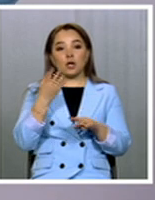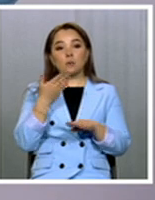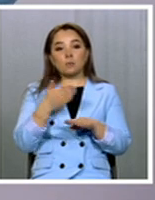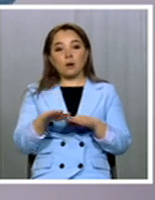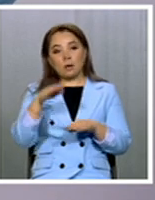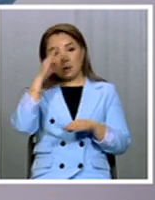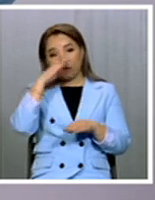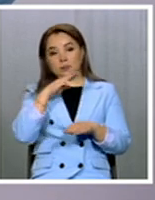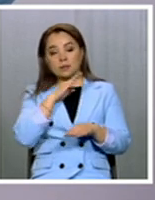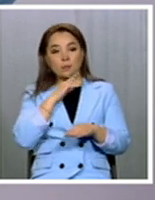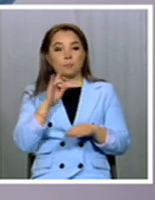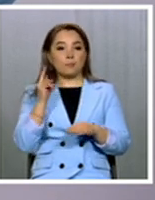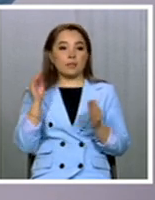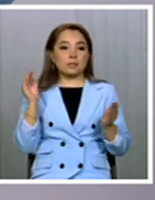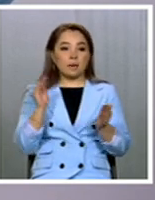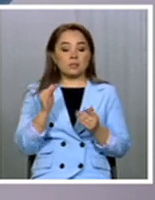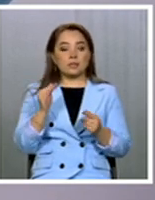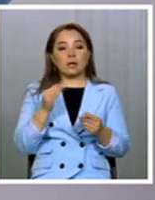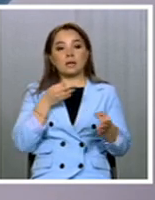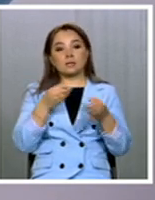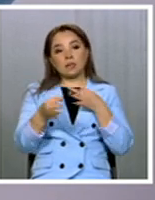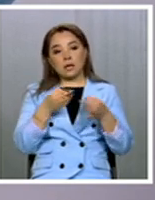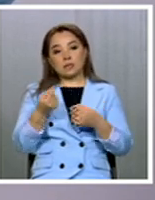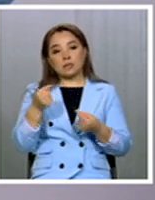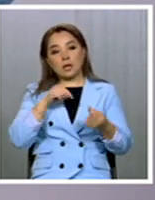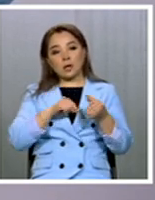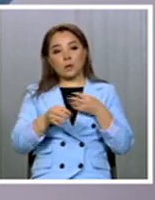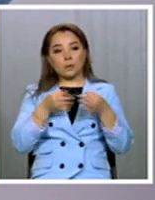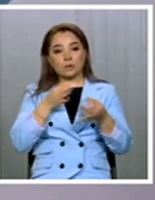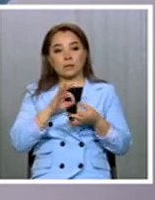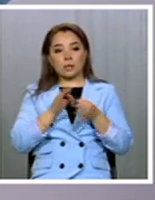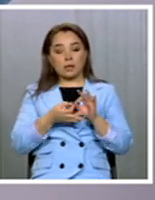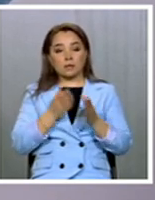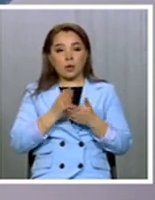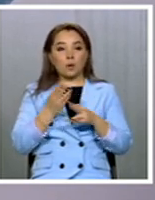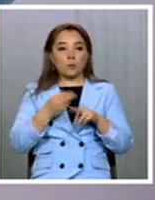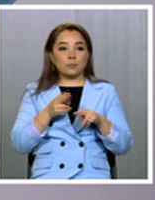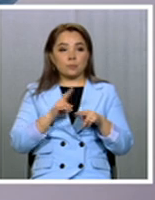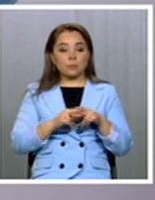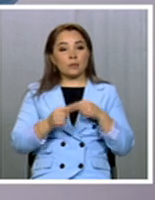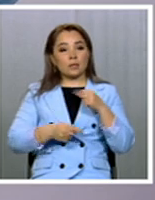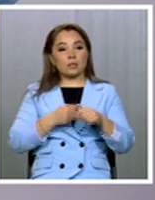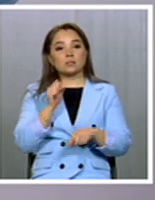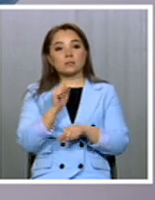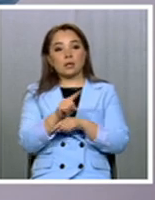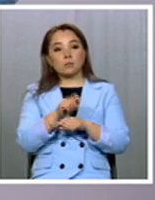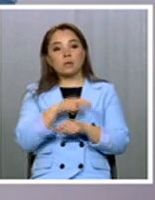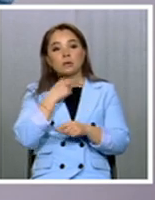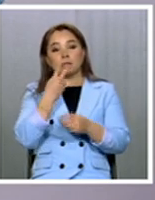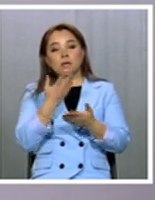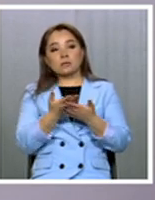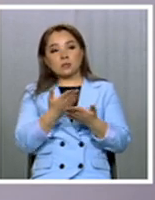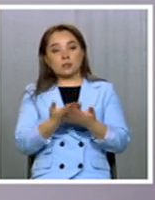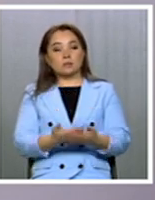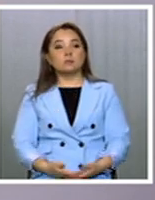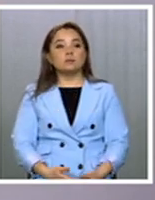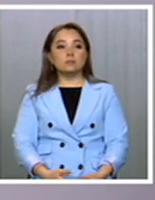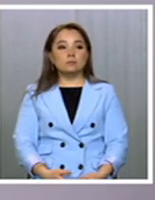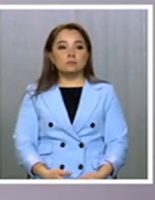мен баланың диалогы арқылы өрбейді. Оқушылар, енді келесі тапсырмаға назар